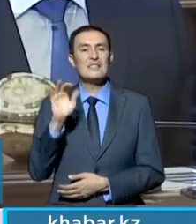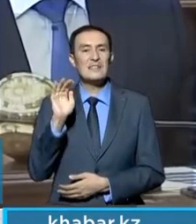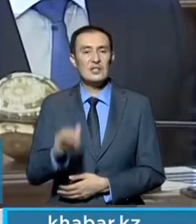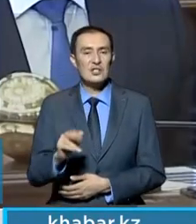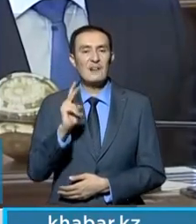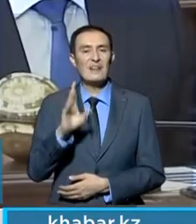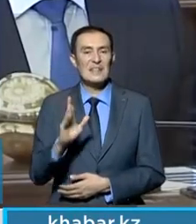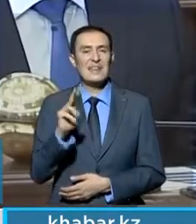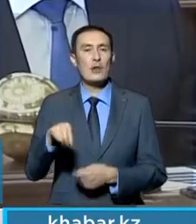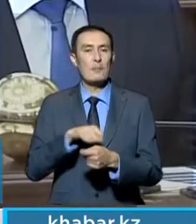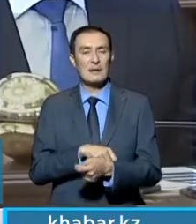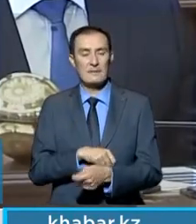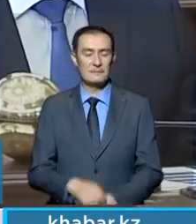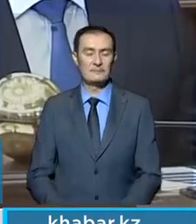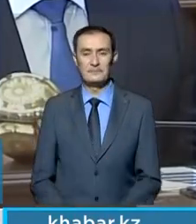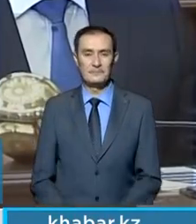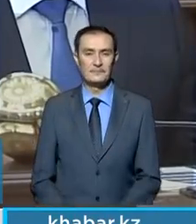2 200 000 квадратных километров.